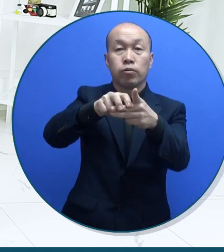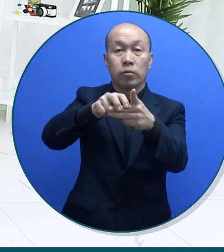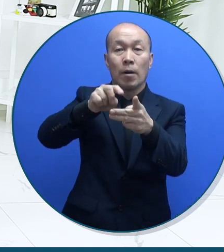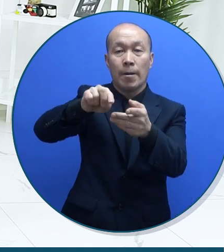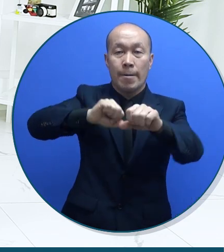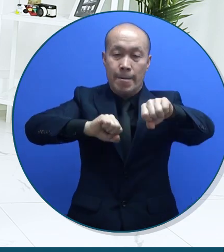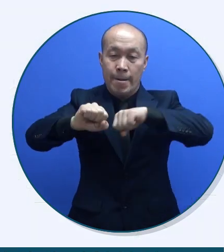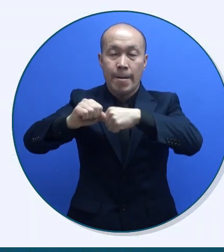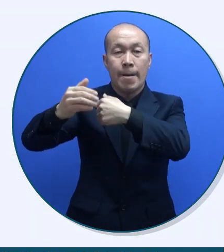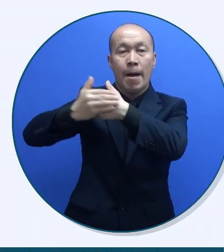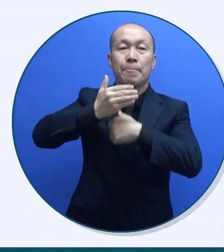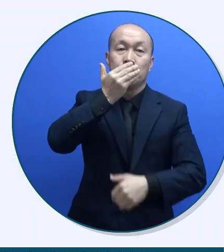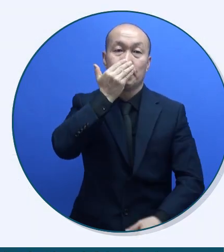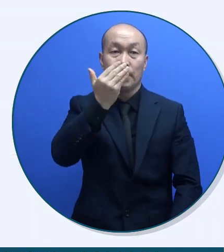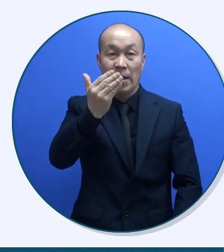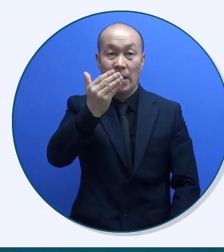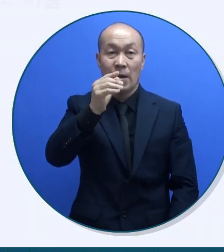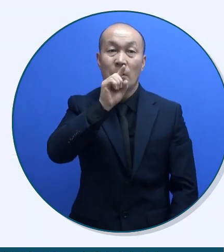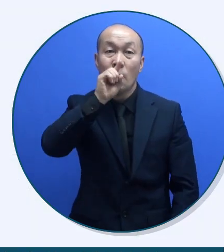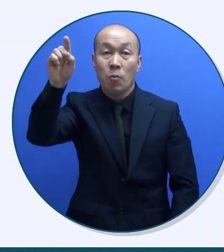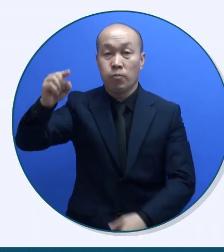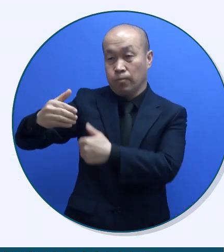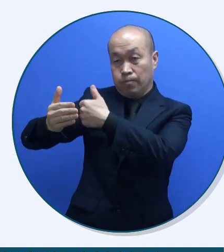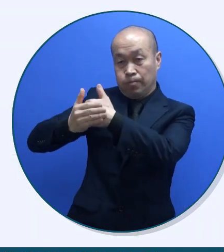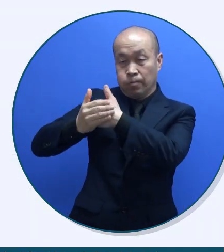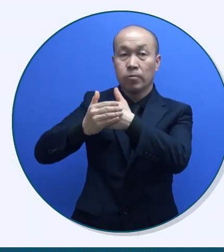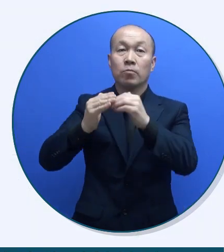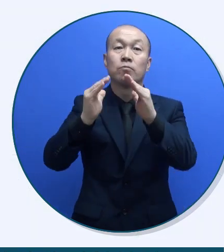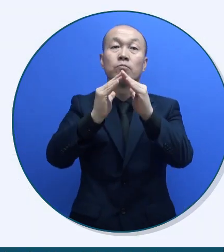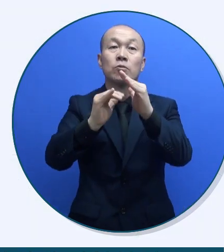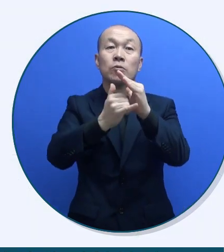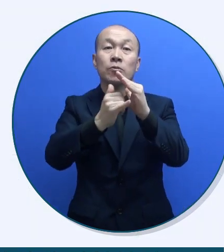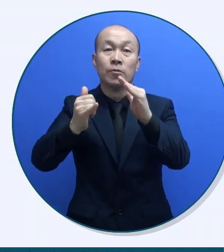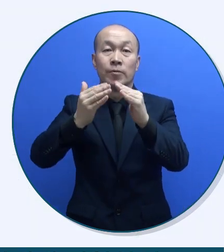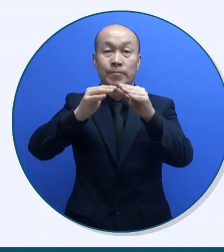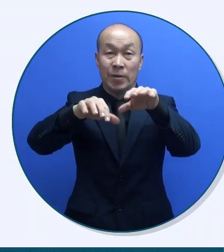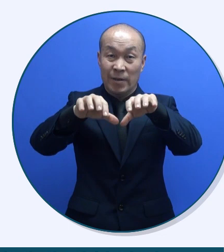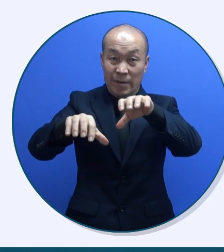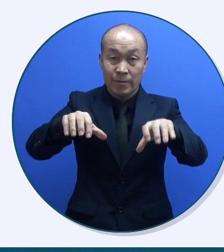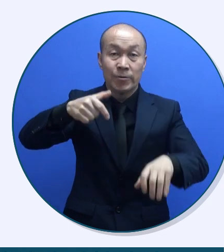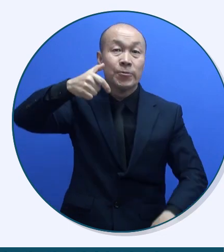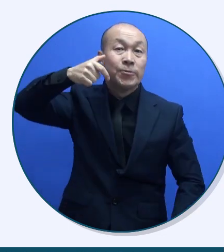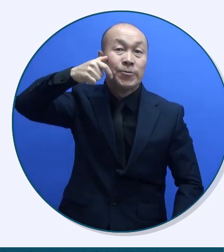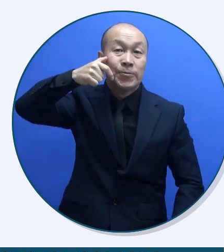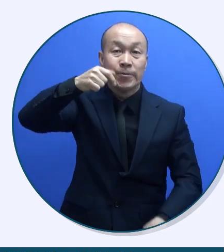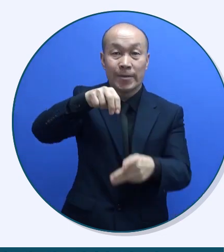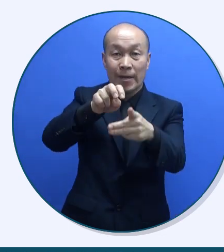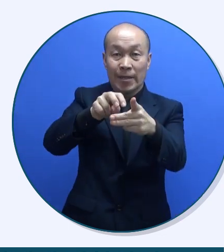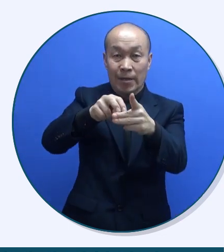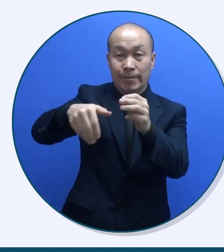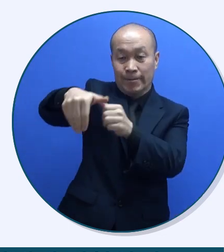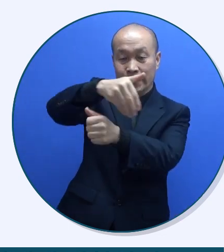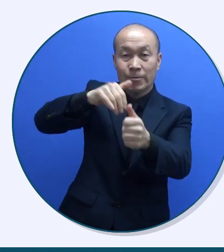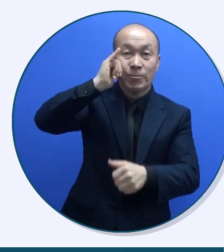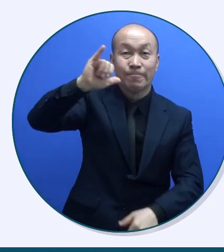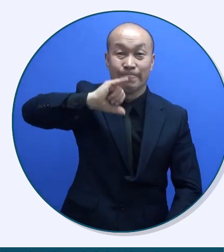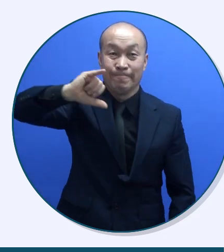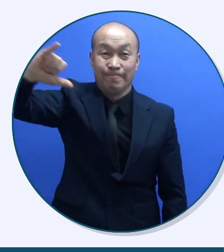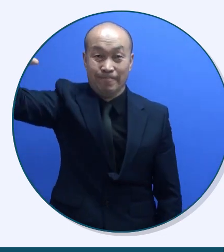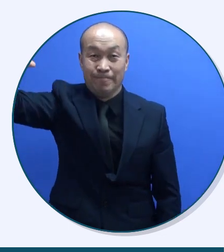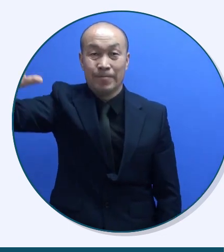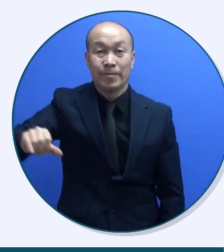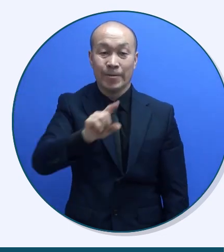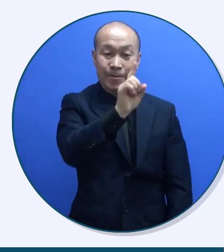수 있습니다. 신고를 도와줄 가족, 이웃, 지인, 손말이음센터 등 주변인에게